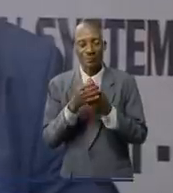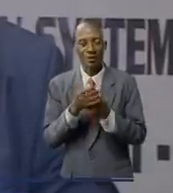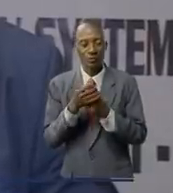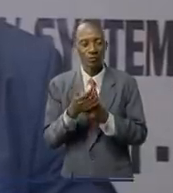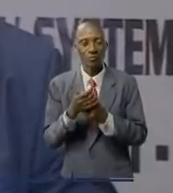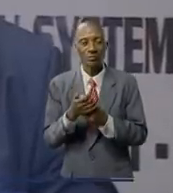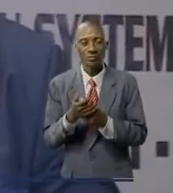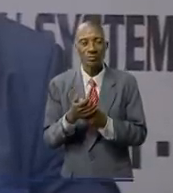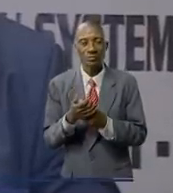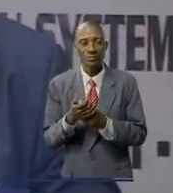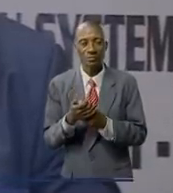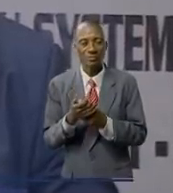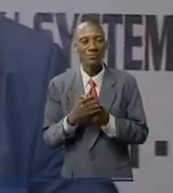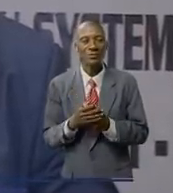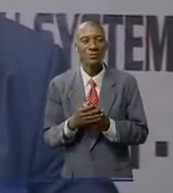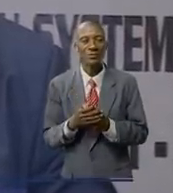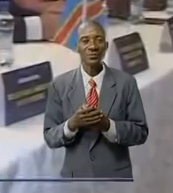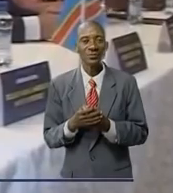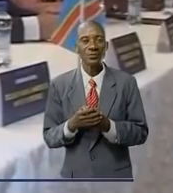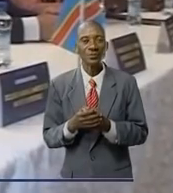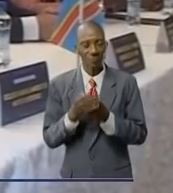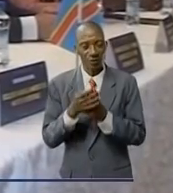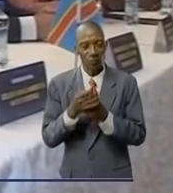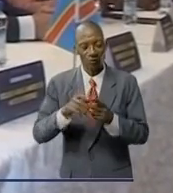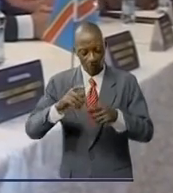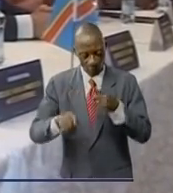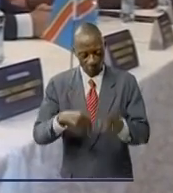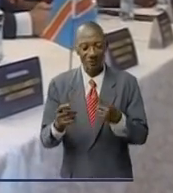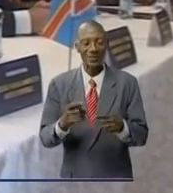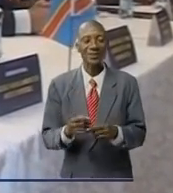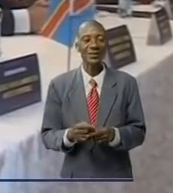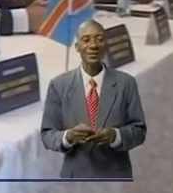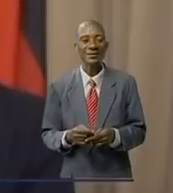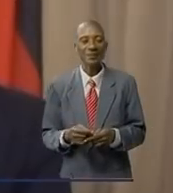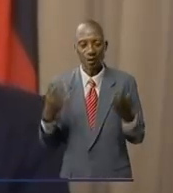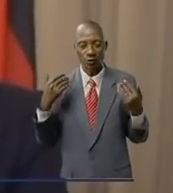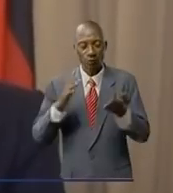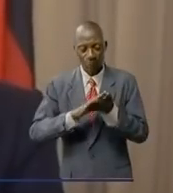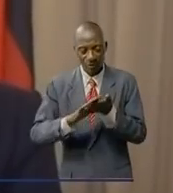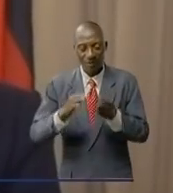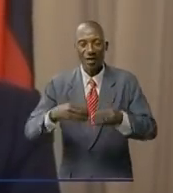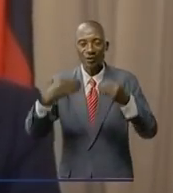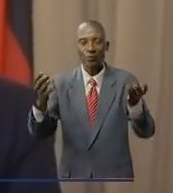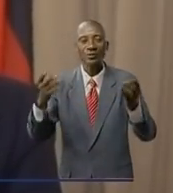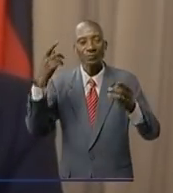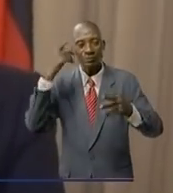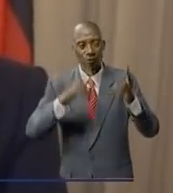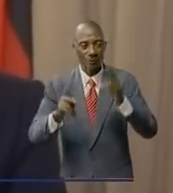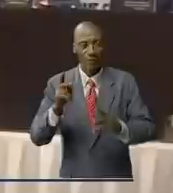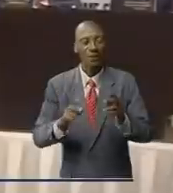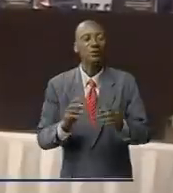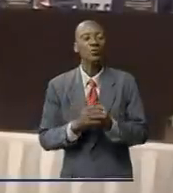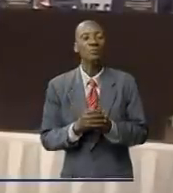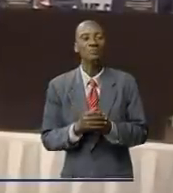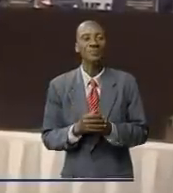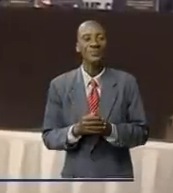une augmentation de la production. La représentante de la firme chinoise CGCD a souligné l'engagement